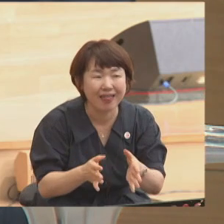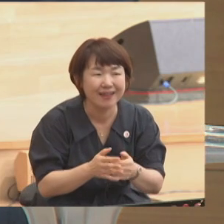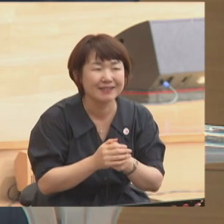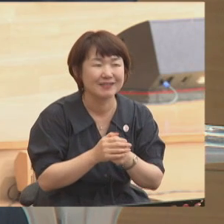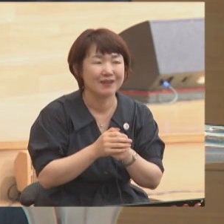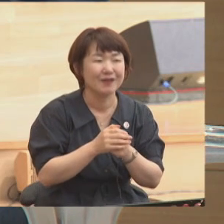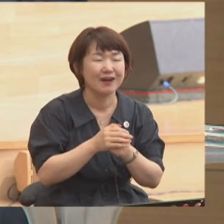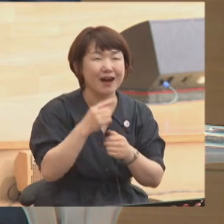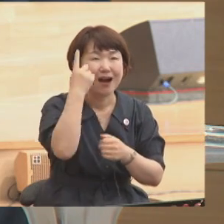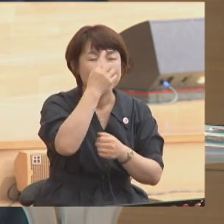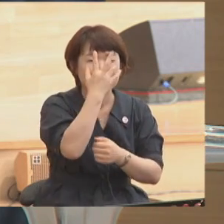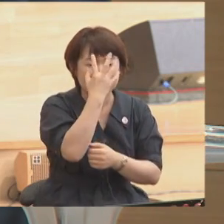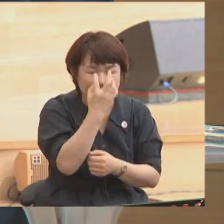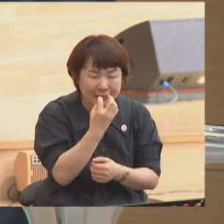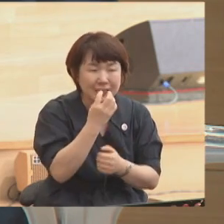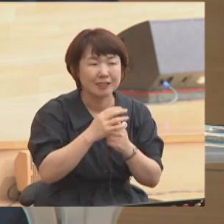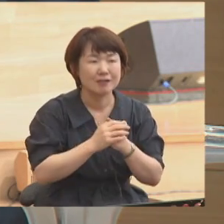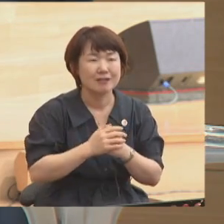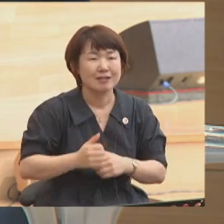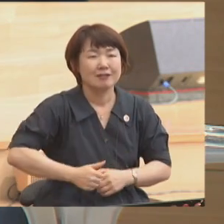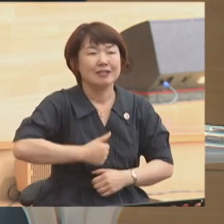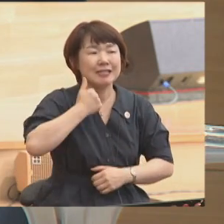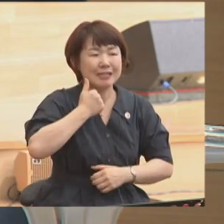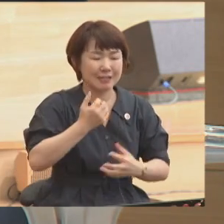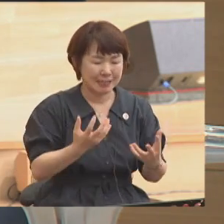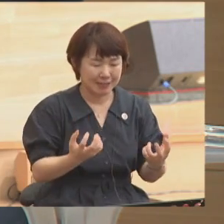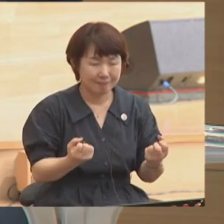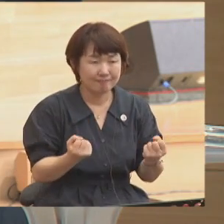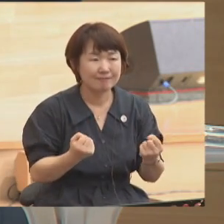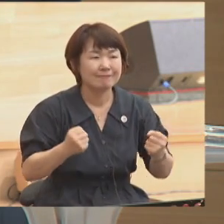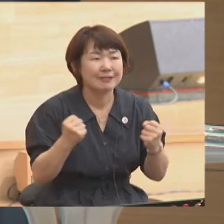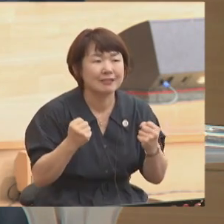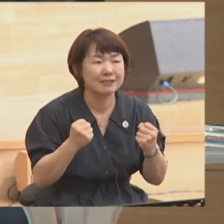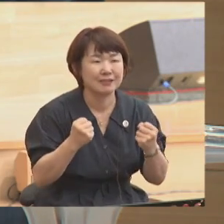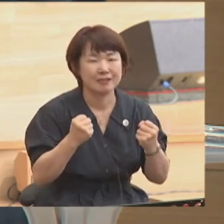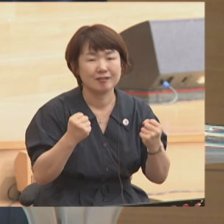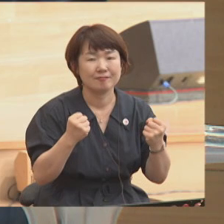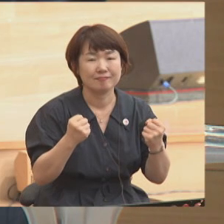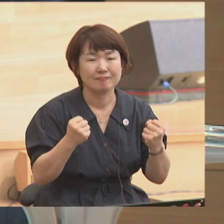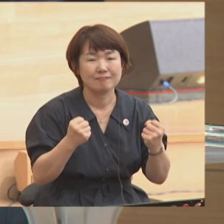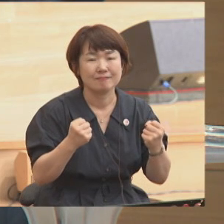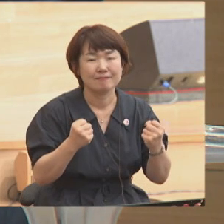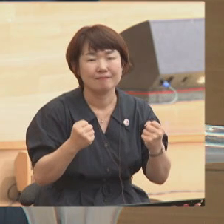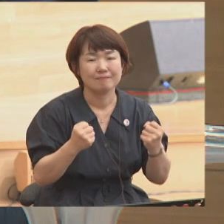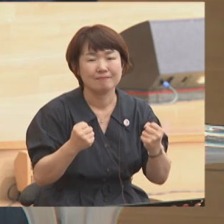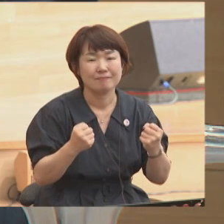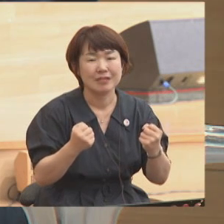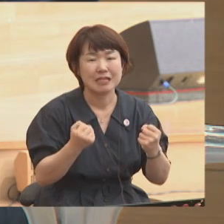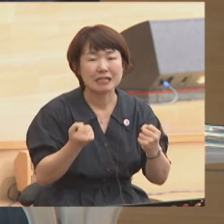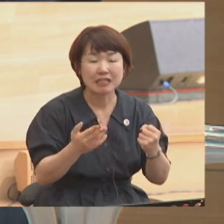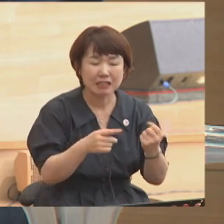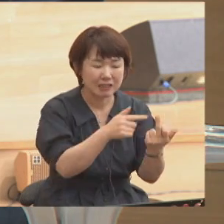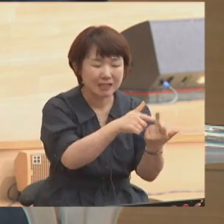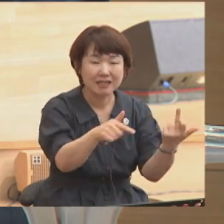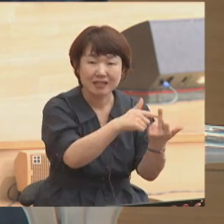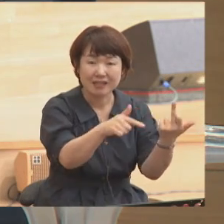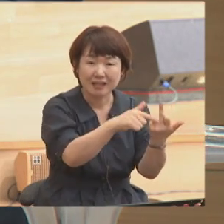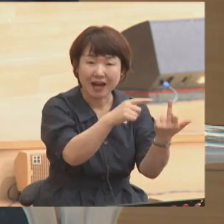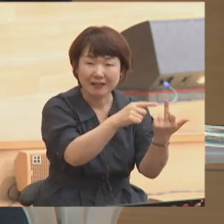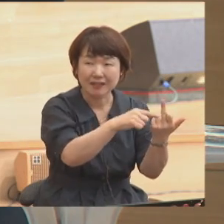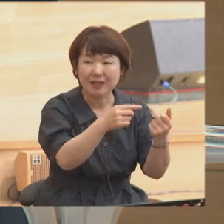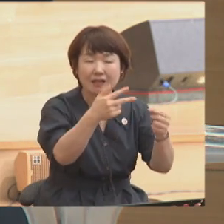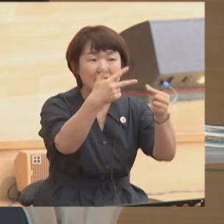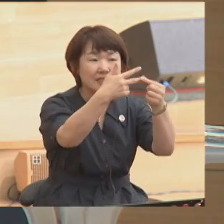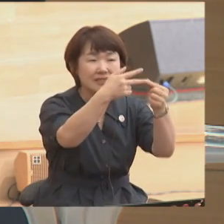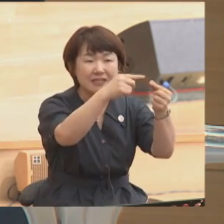변했잖아요. 분했잖아요. 주먹을 쥐었죠. 바로 떨었을 거예요. 그런 가인에게 7절